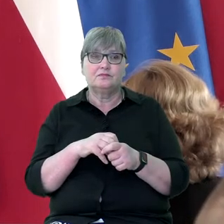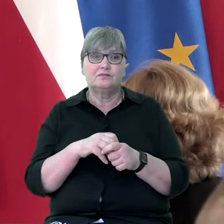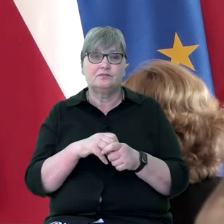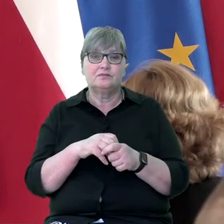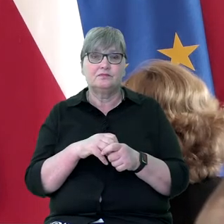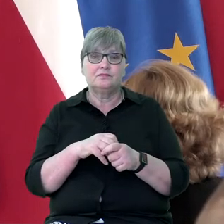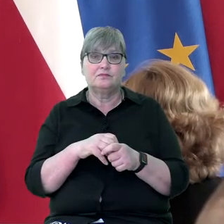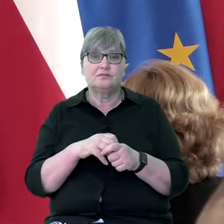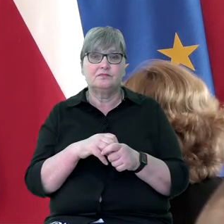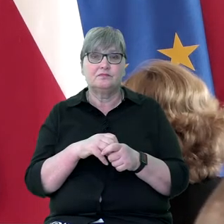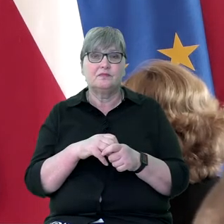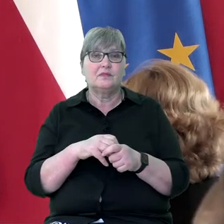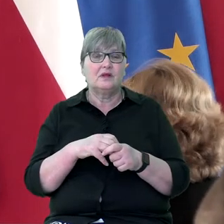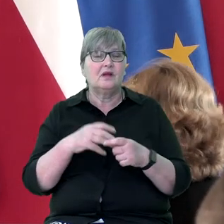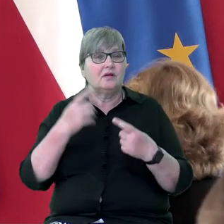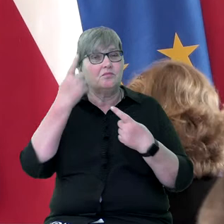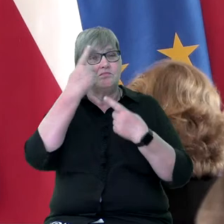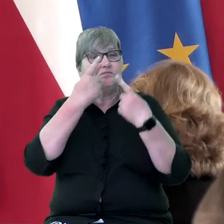takiej refleksji.